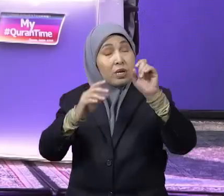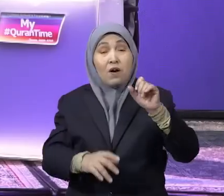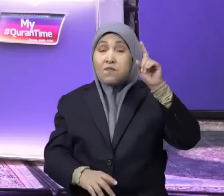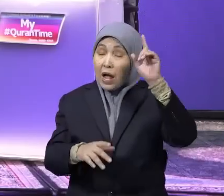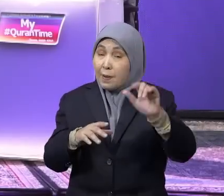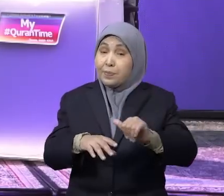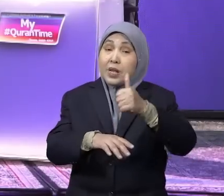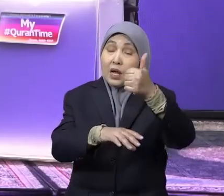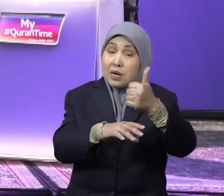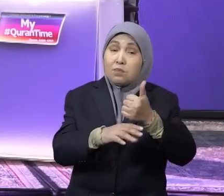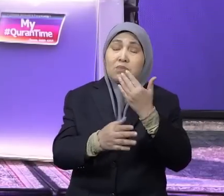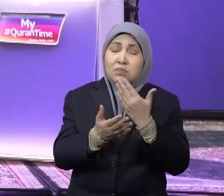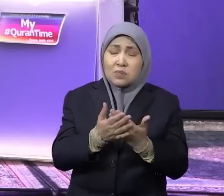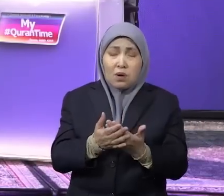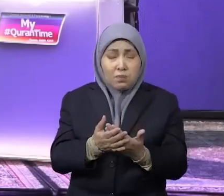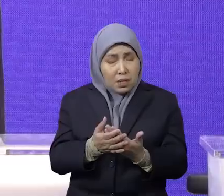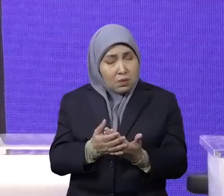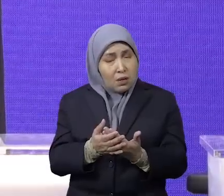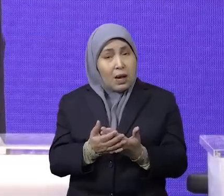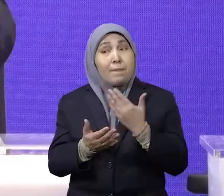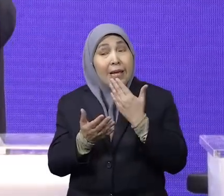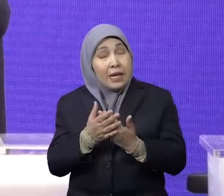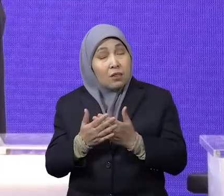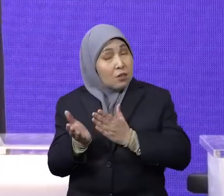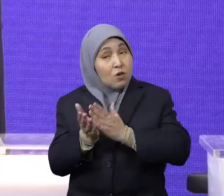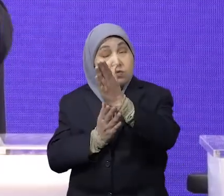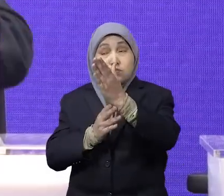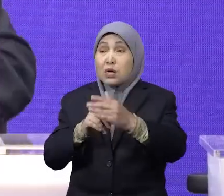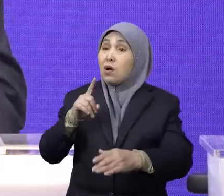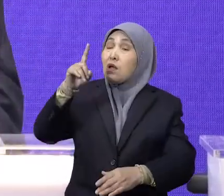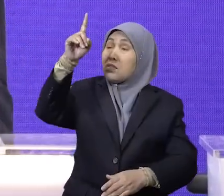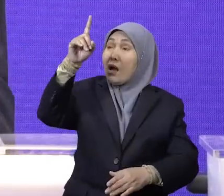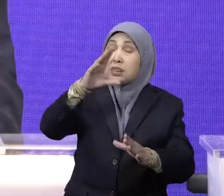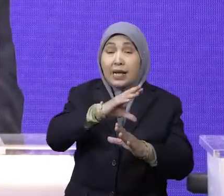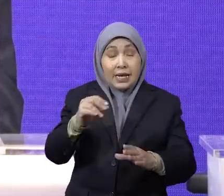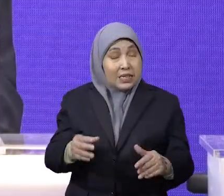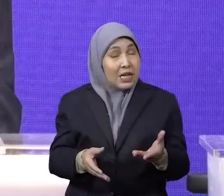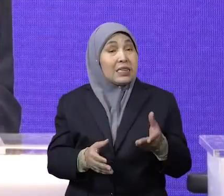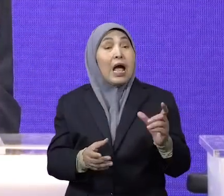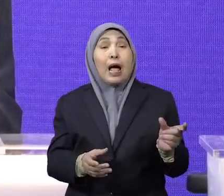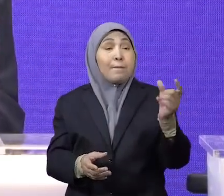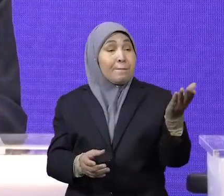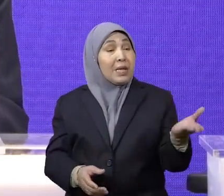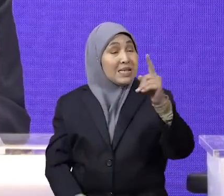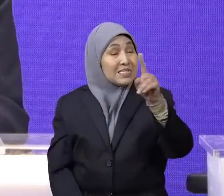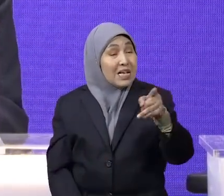Adabnya, kebaikan tu disandarkan direct kepada Allah Ta'ala. Yang ini Nabi Zakaria mohon kebaikan